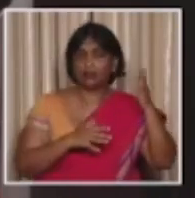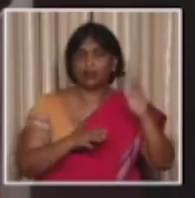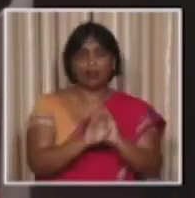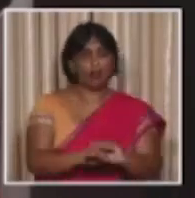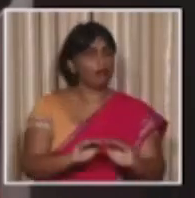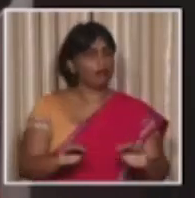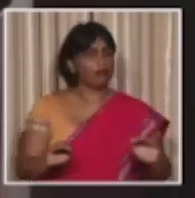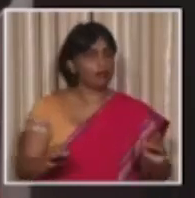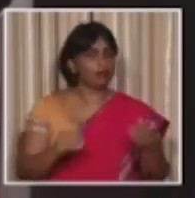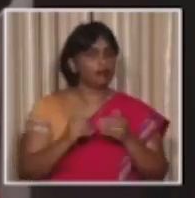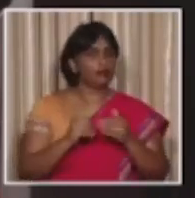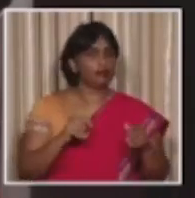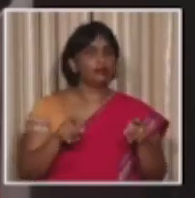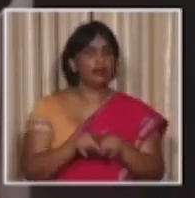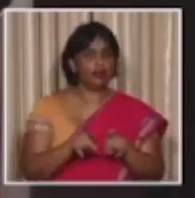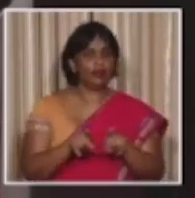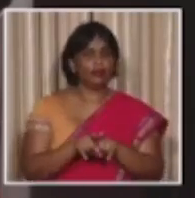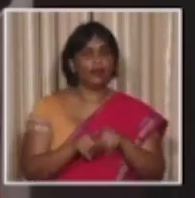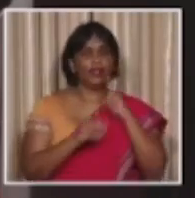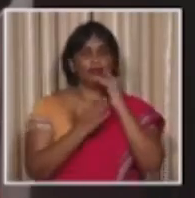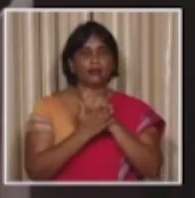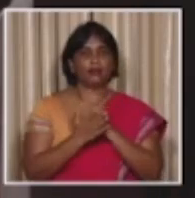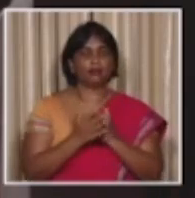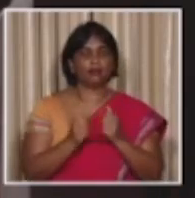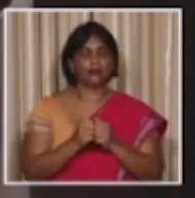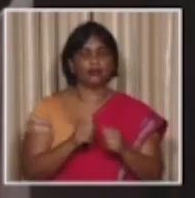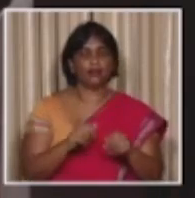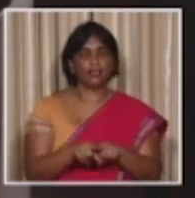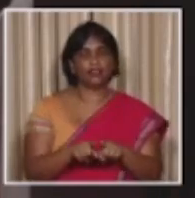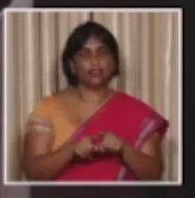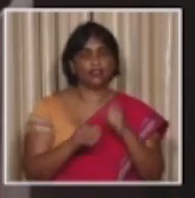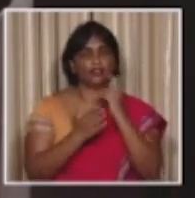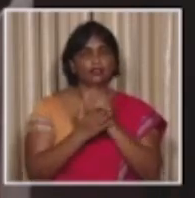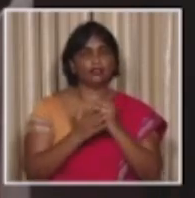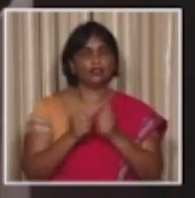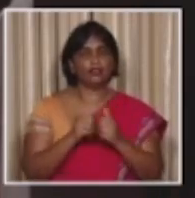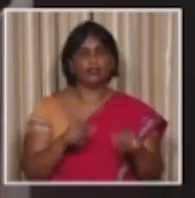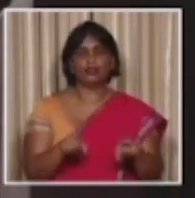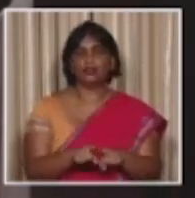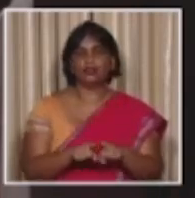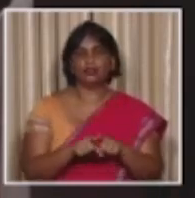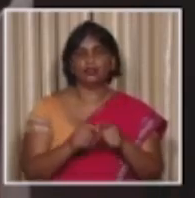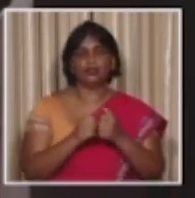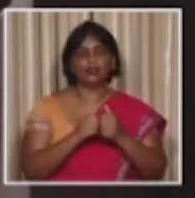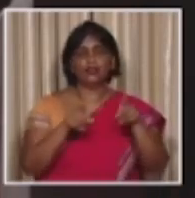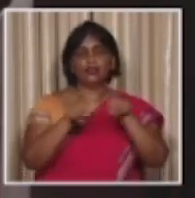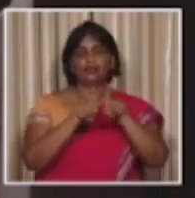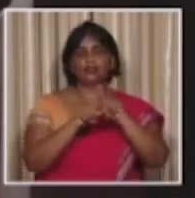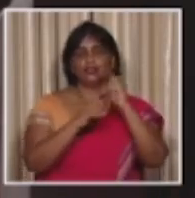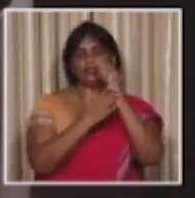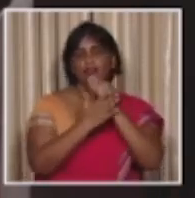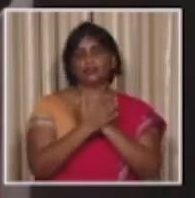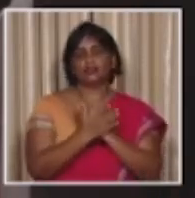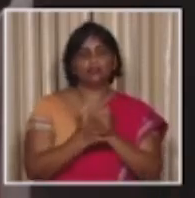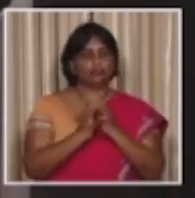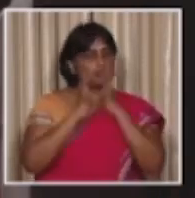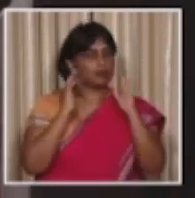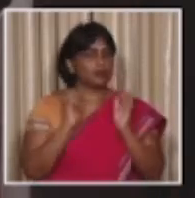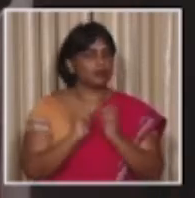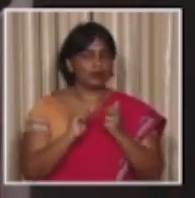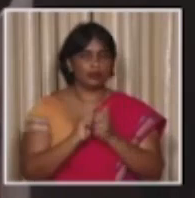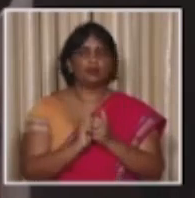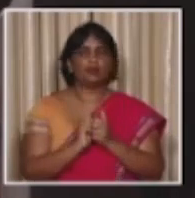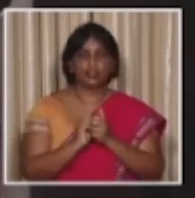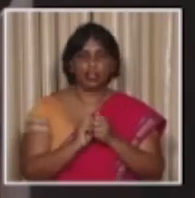දරුවන් මව්වරුන් කාන්තාවන් සිවිල් පුරවැසියන් මහා විනාශයකට ලක් වෙලා තිබෙනවා